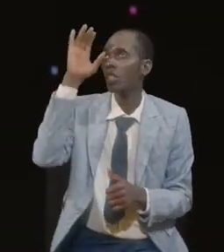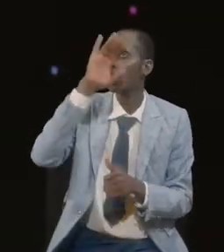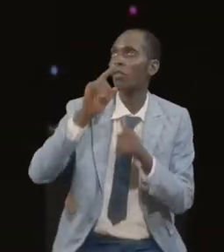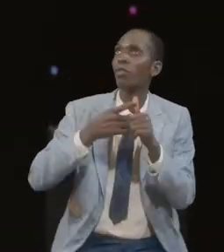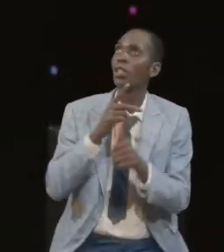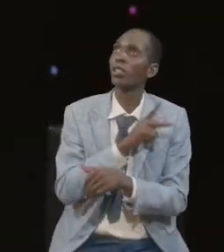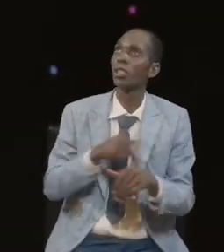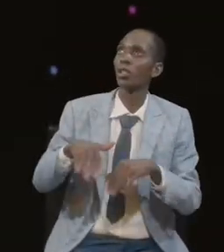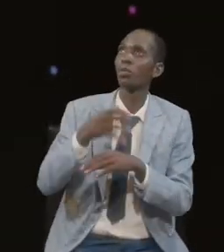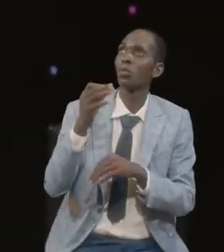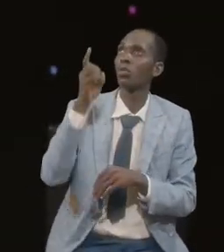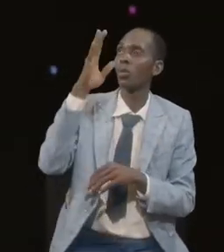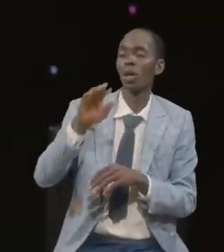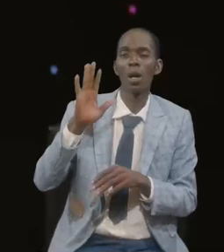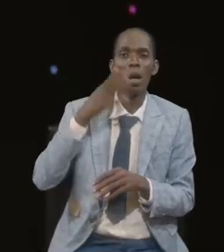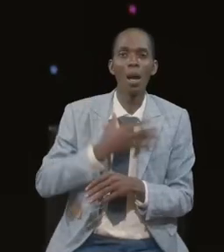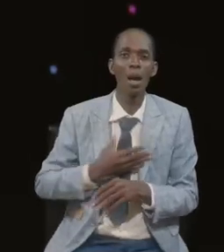sa justice et toutes ces choses